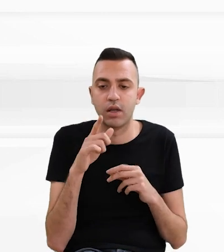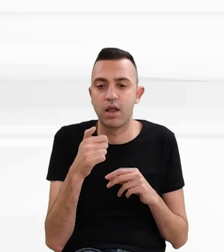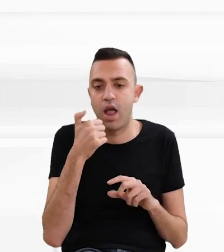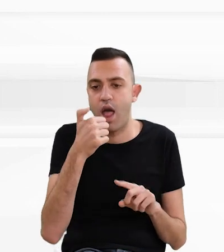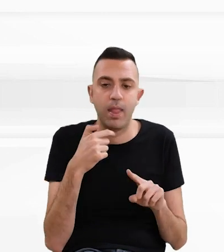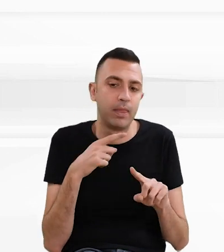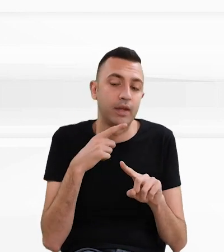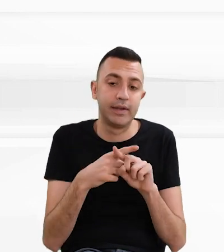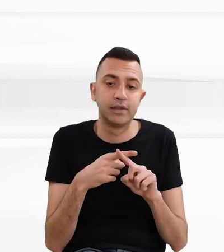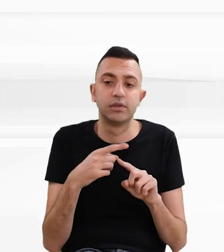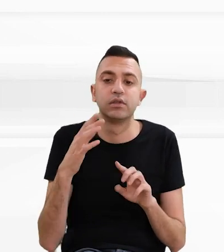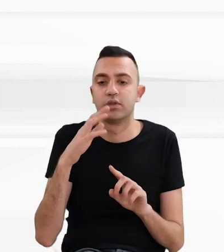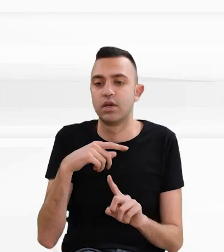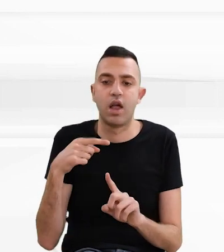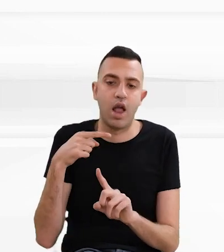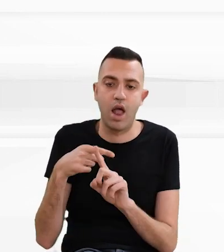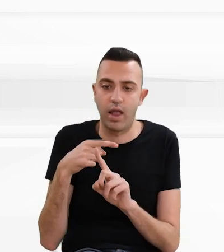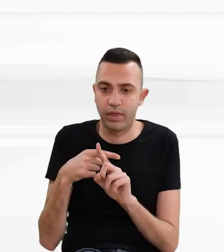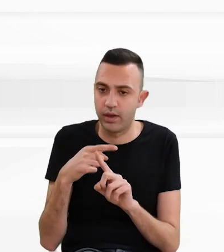6x artık